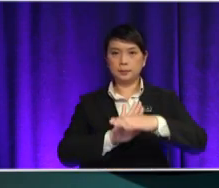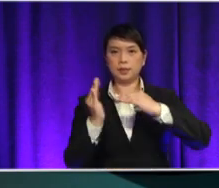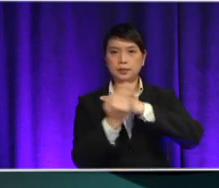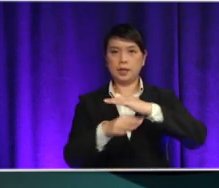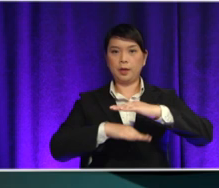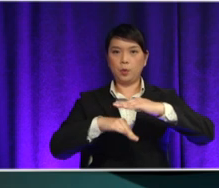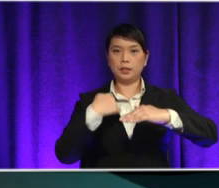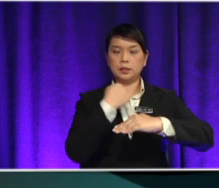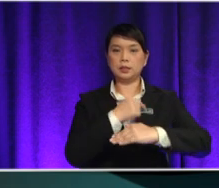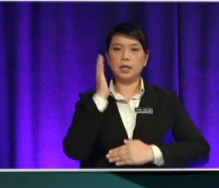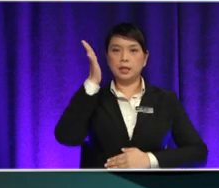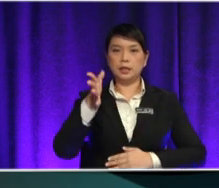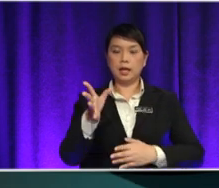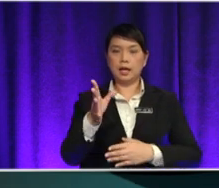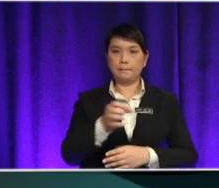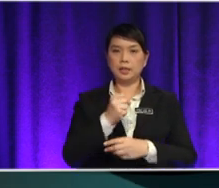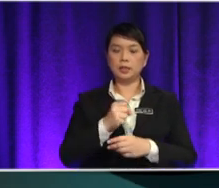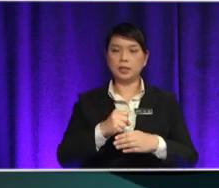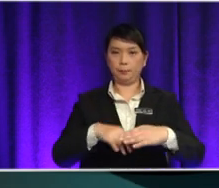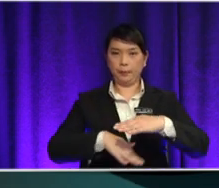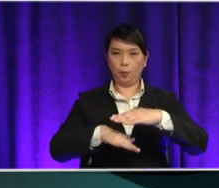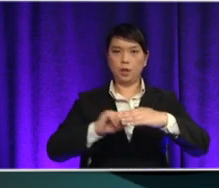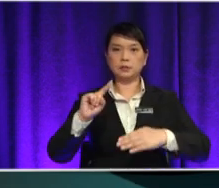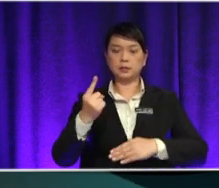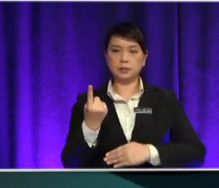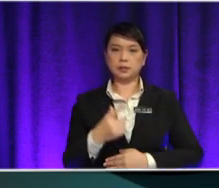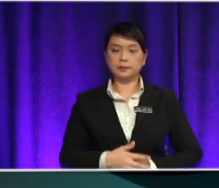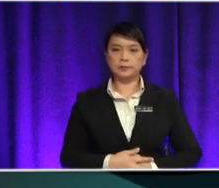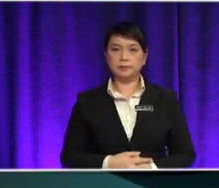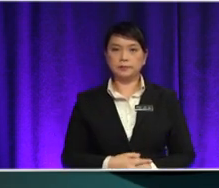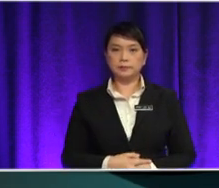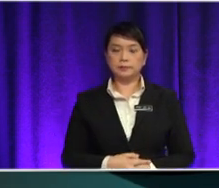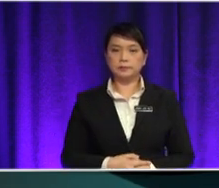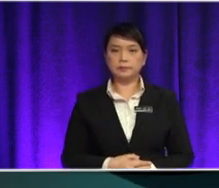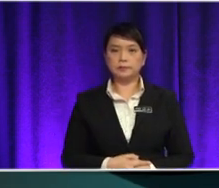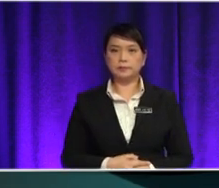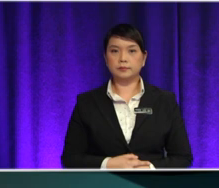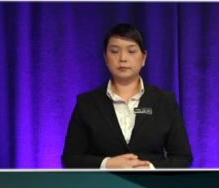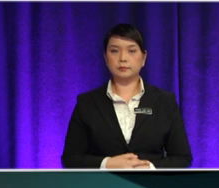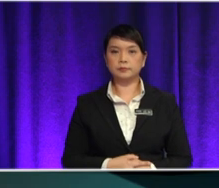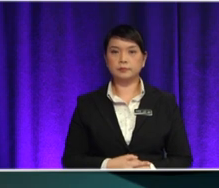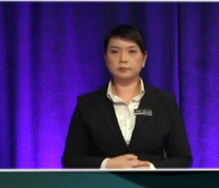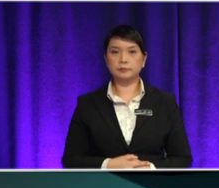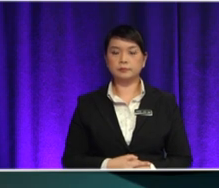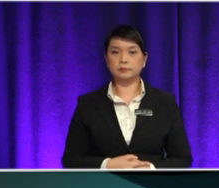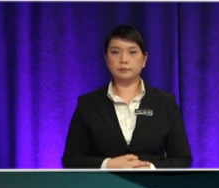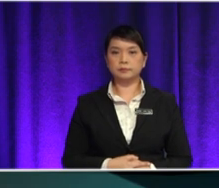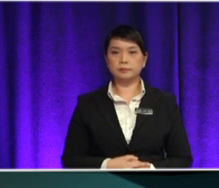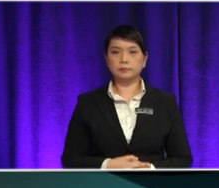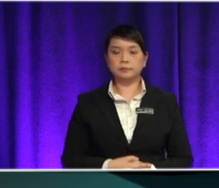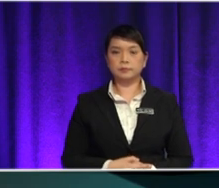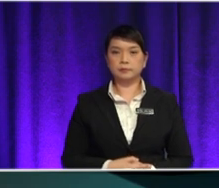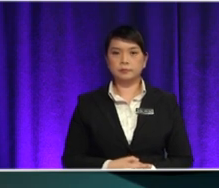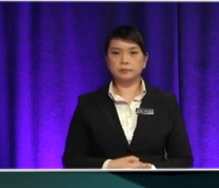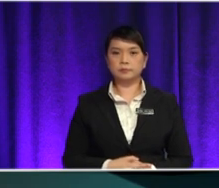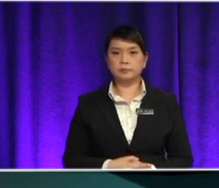yang 155 dan 154. Tambah, kemudian bahagi dua. Okey, seterusnya untuk